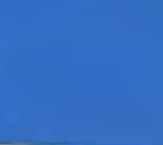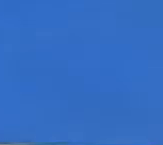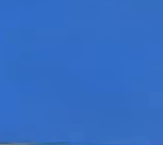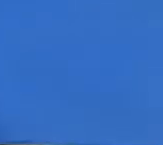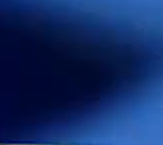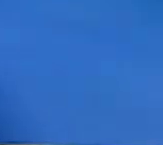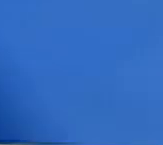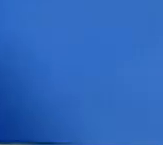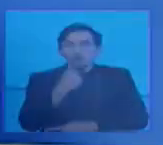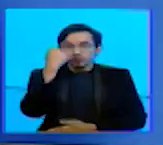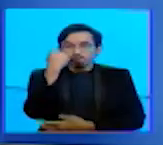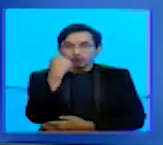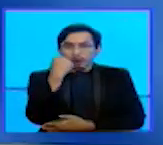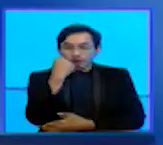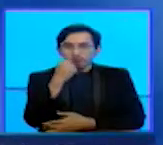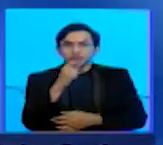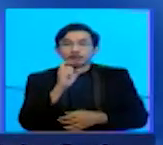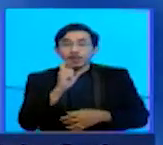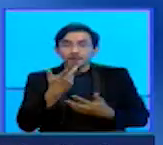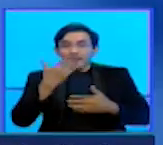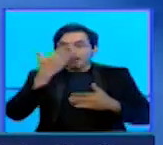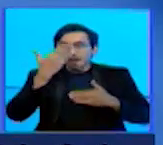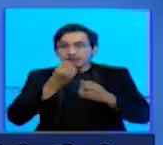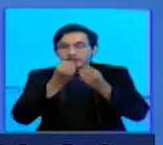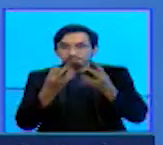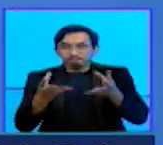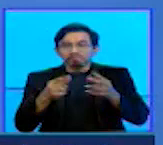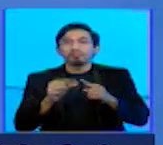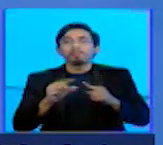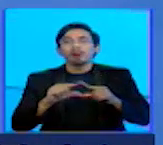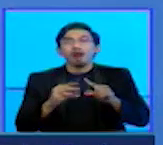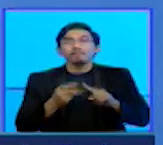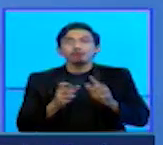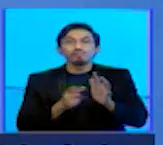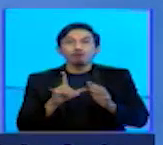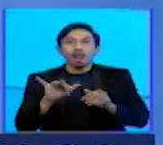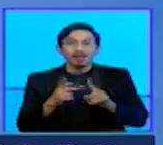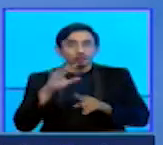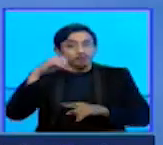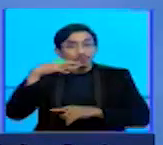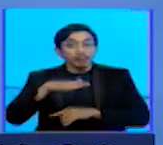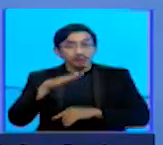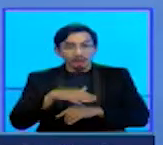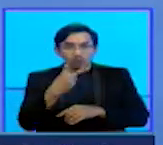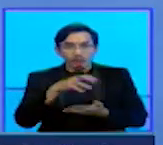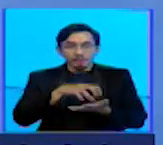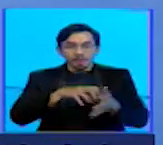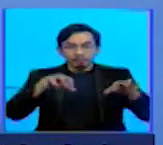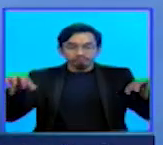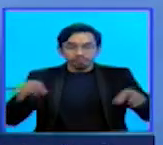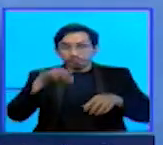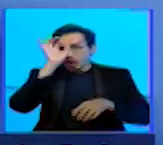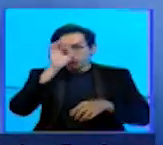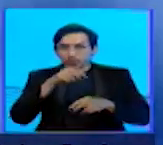Pemirsa, pelaku kejahatan dengan modus pecah kaca di Prabumulih, Sumatera Selatan beraksi di dua lokasi. Polisi menyelidiki